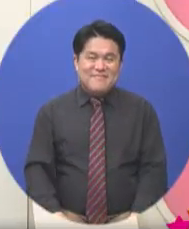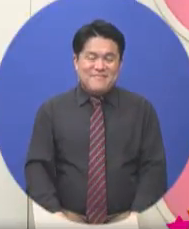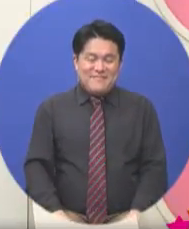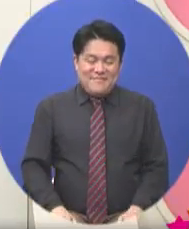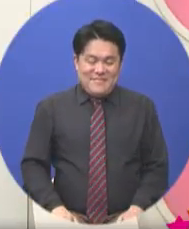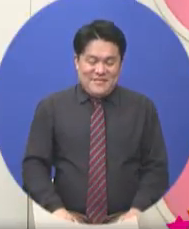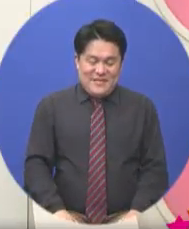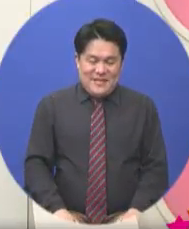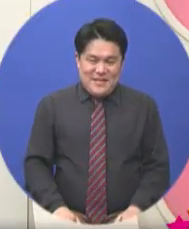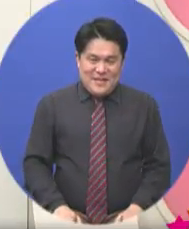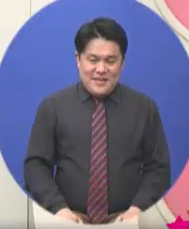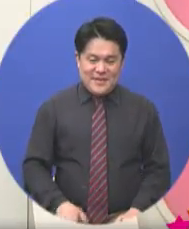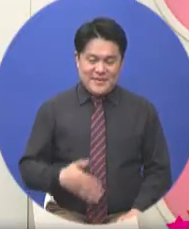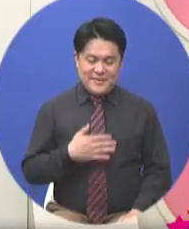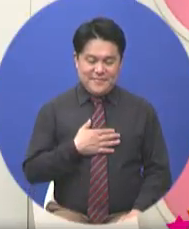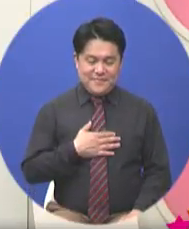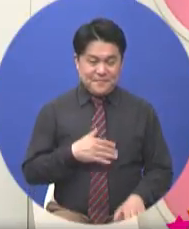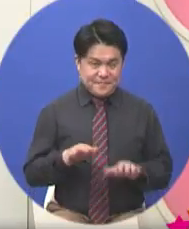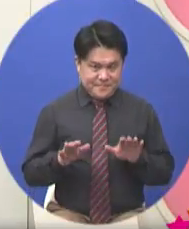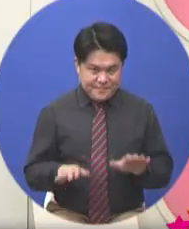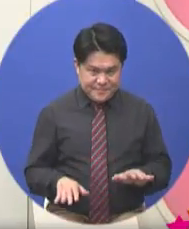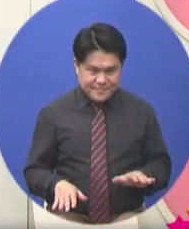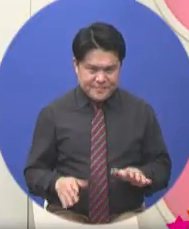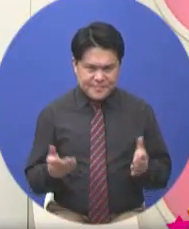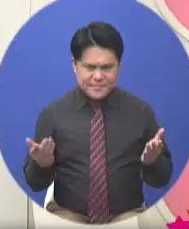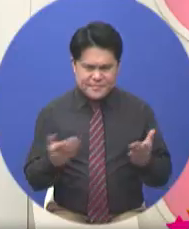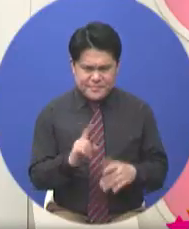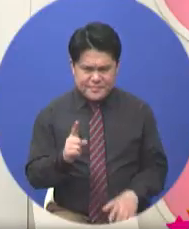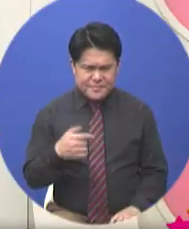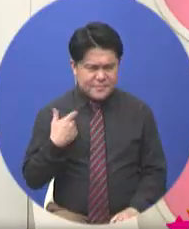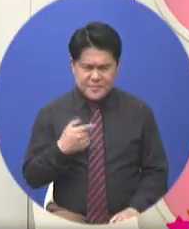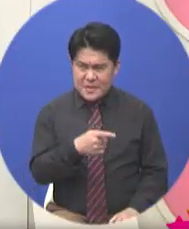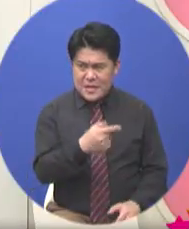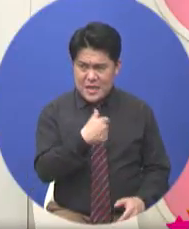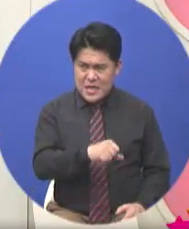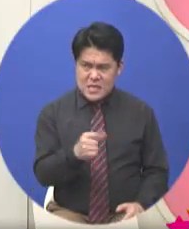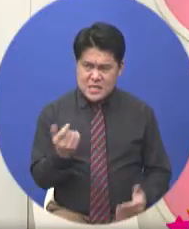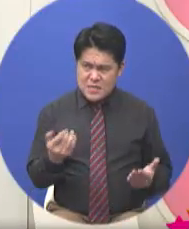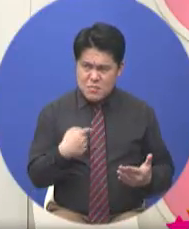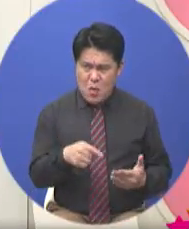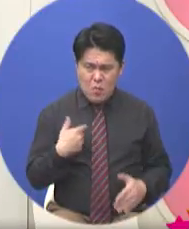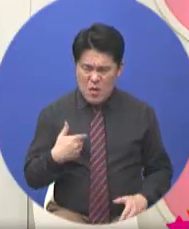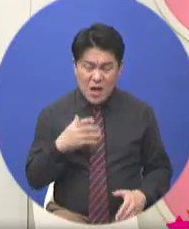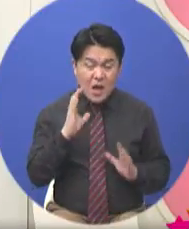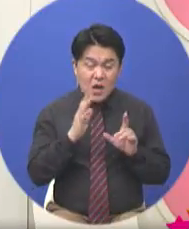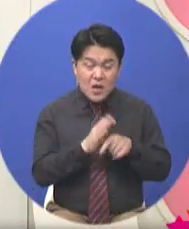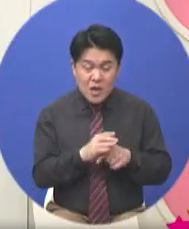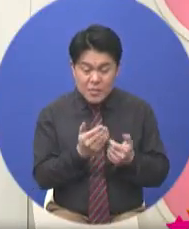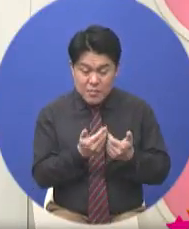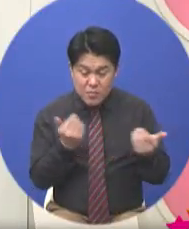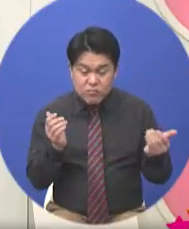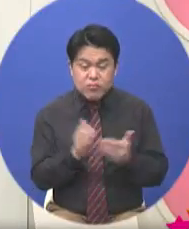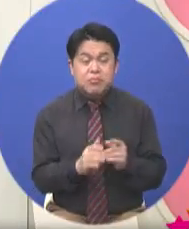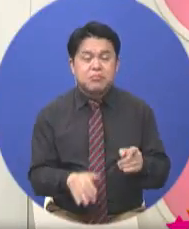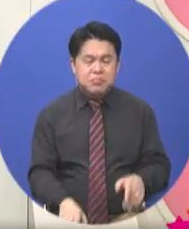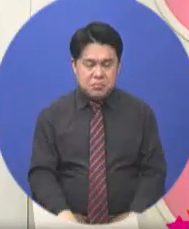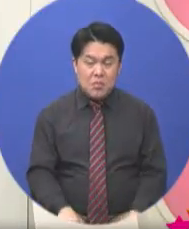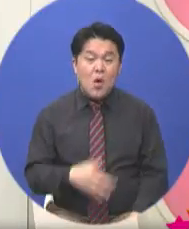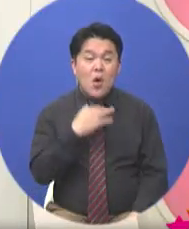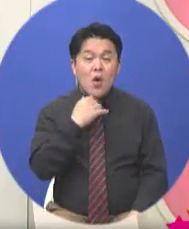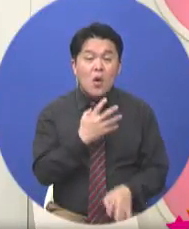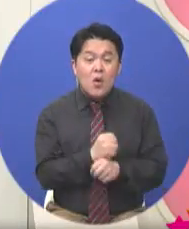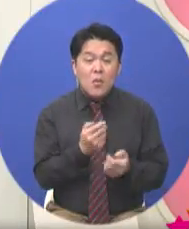아, 저는 지금 무슨 일을 하는지는 모르겠고 네. 어려서 헤어졌기 때문에요.